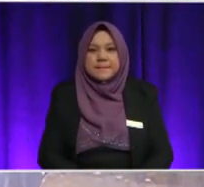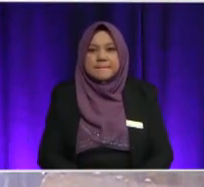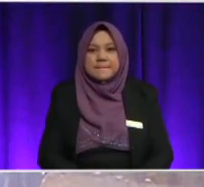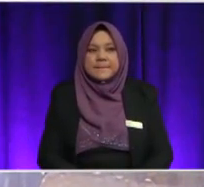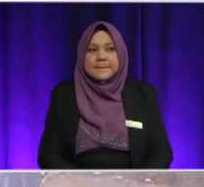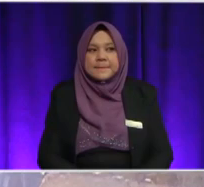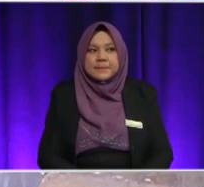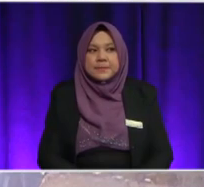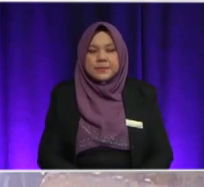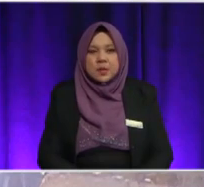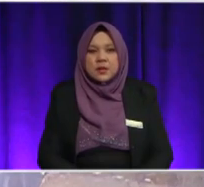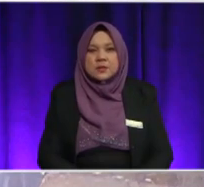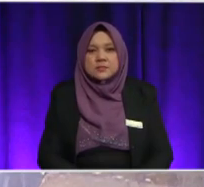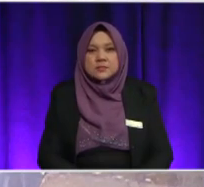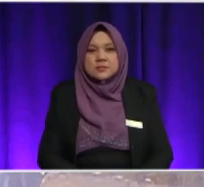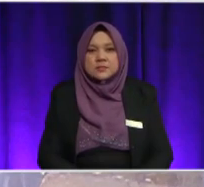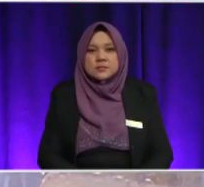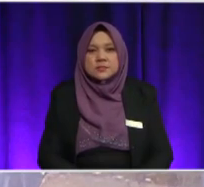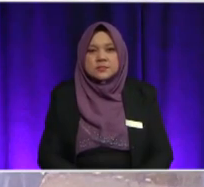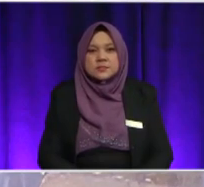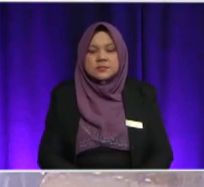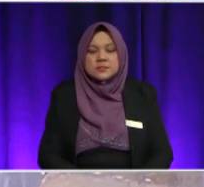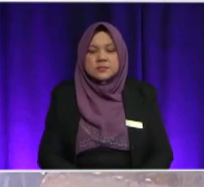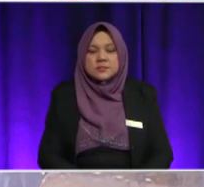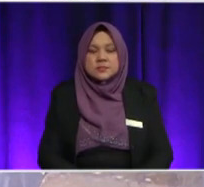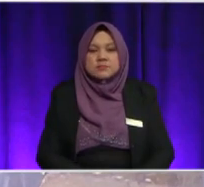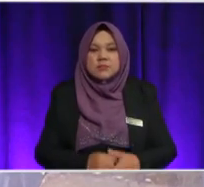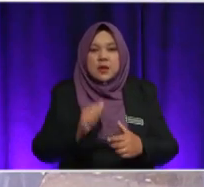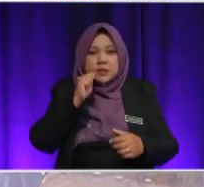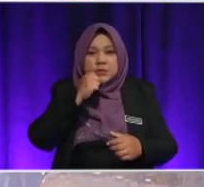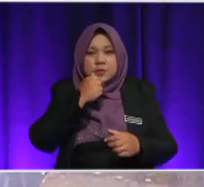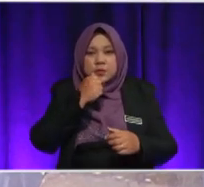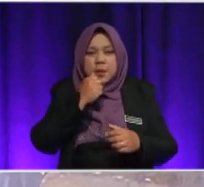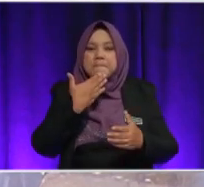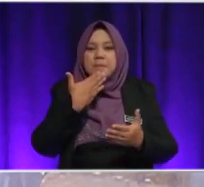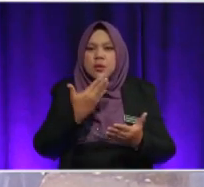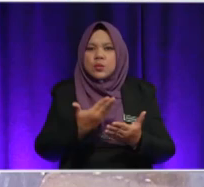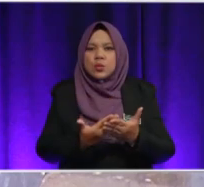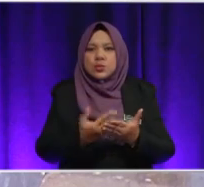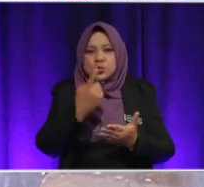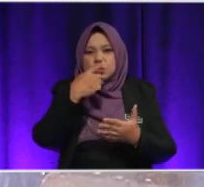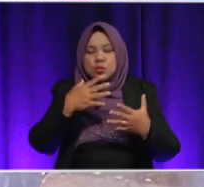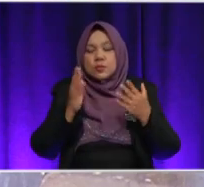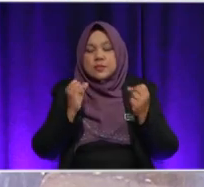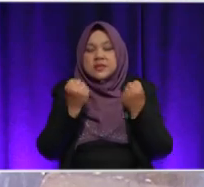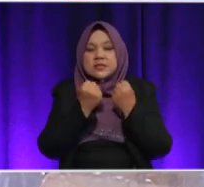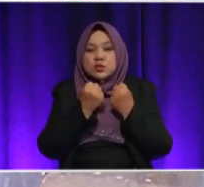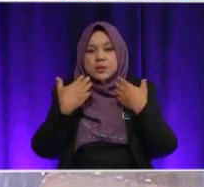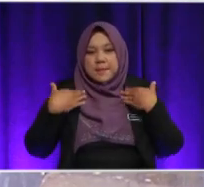jawa Pati asam jawa dan bagus juga dalam menyejukkan badan